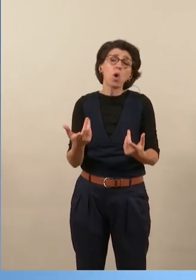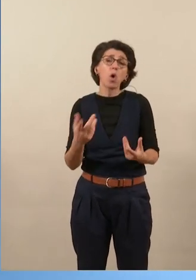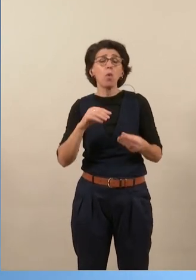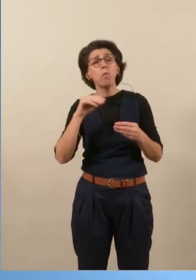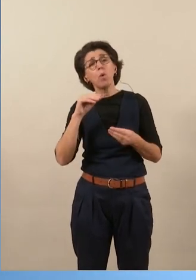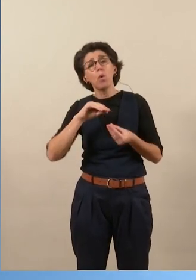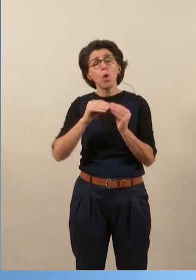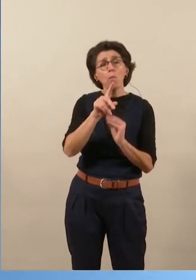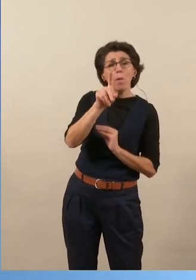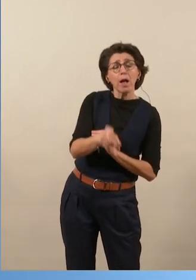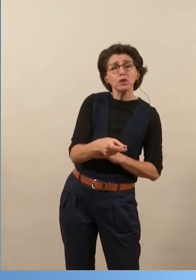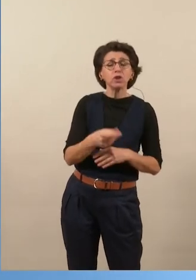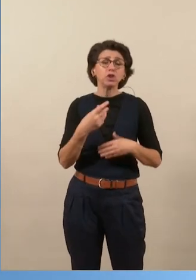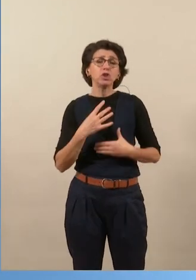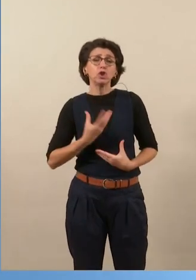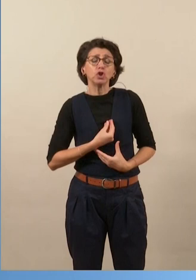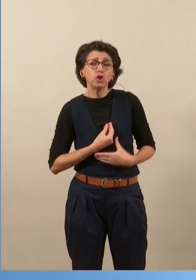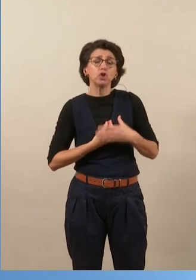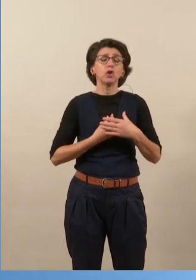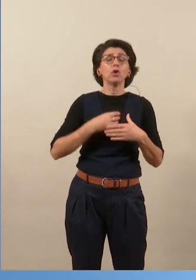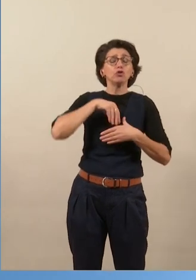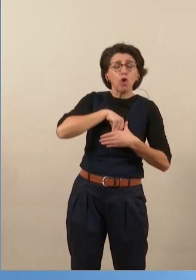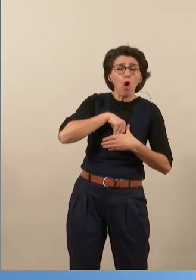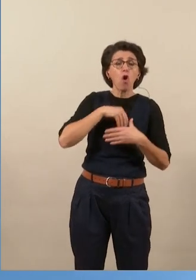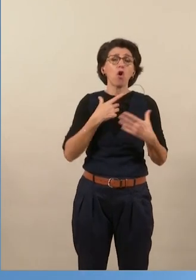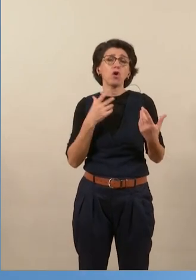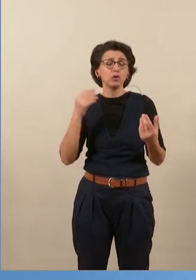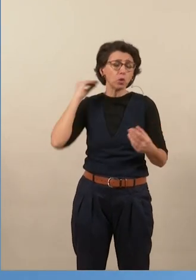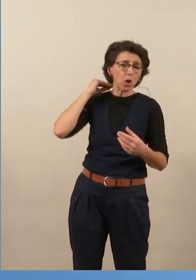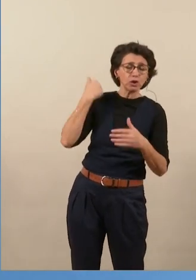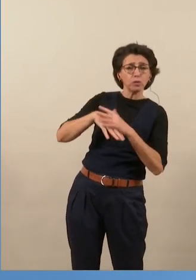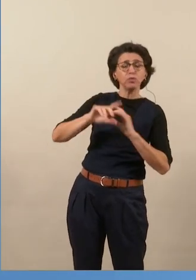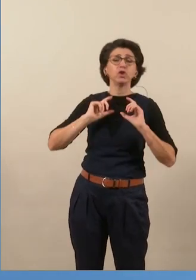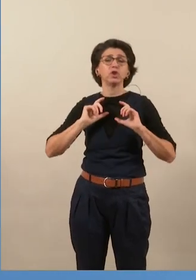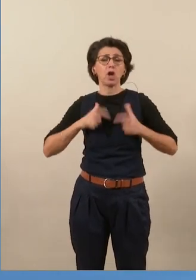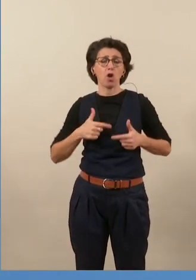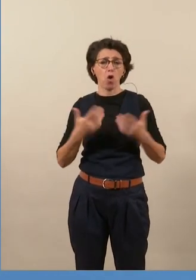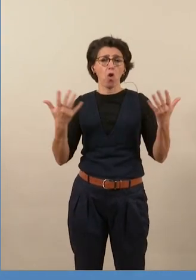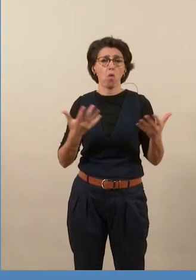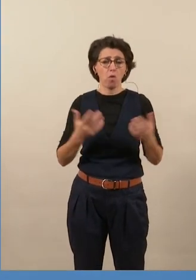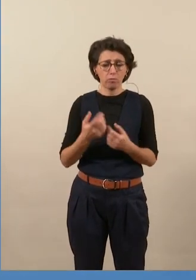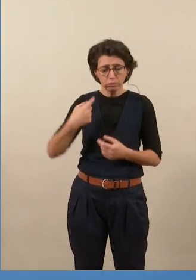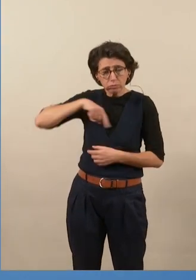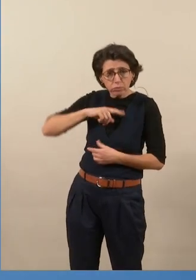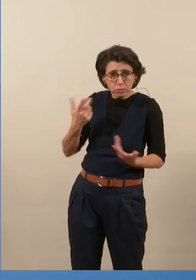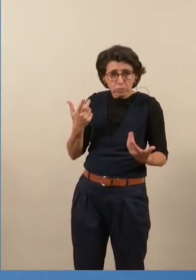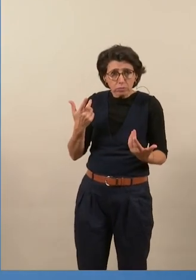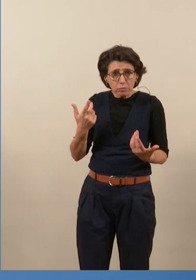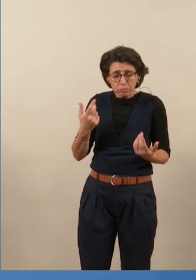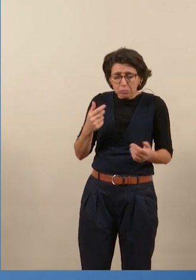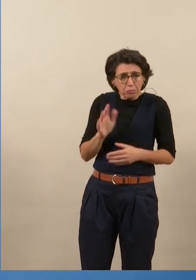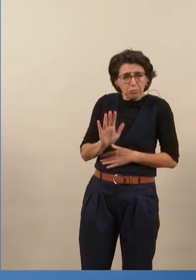stéréotypes dans les écoles pour nous ce champ relève de l'éducation de l'autorité et de la responsabilité des parents vis-à-vis de leurs